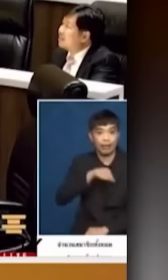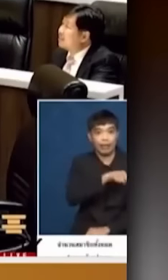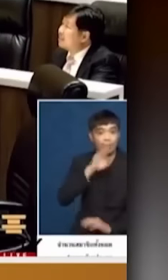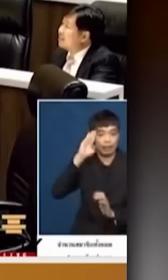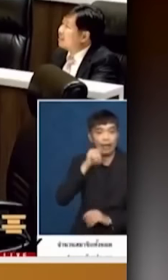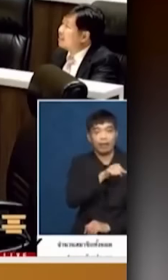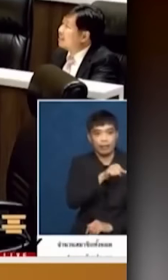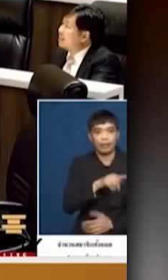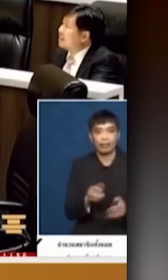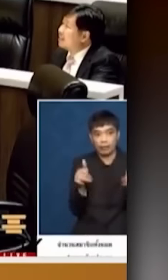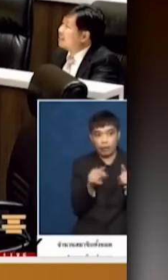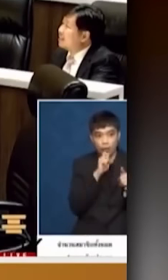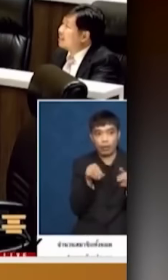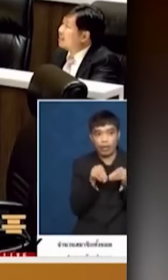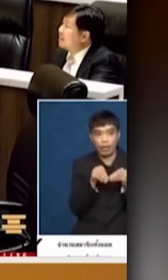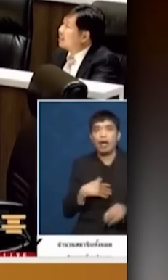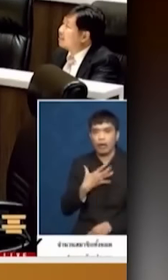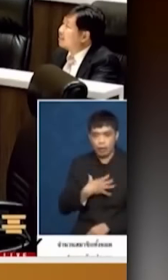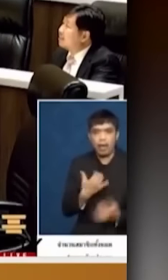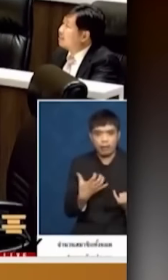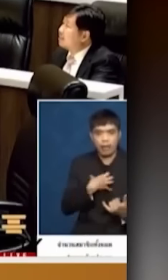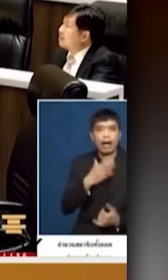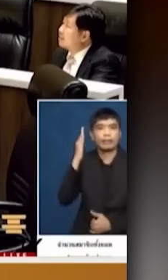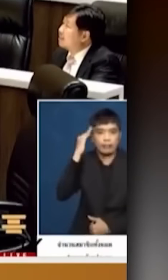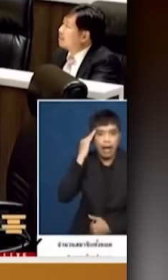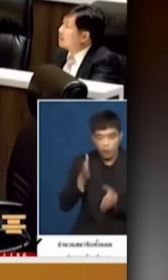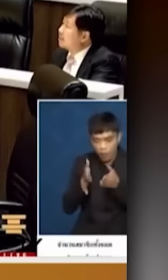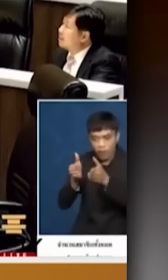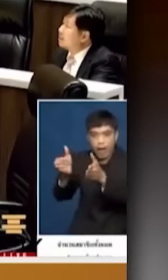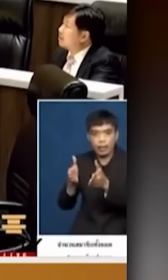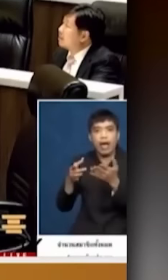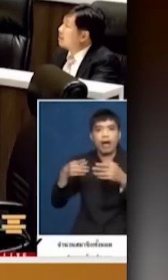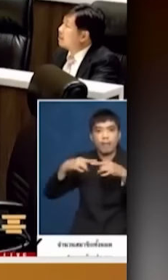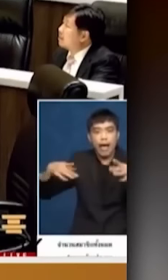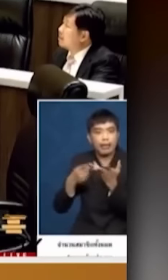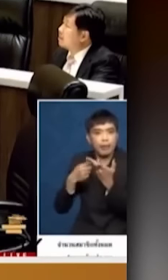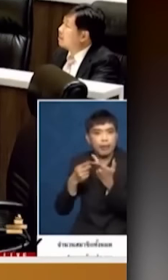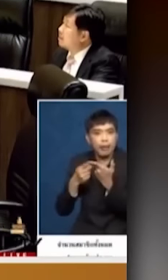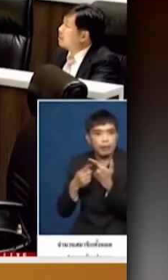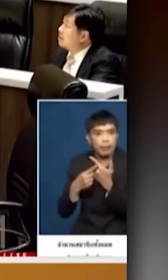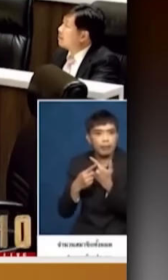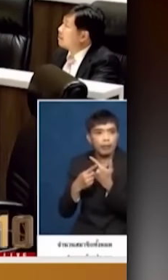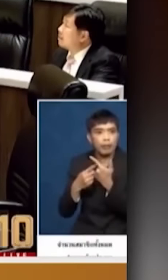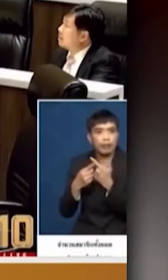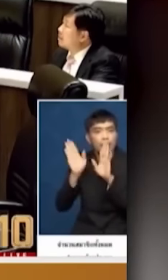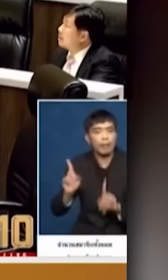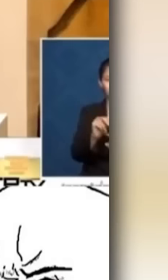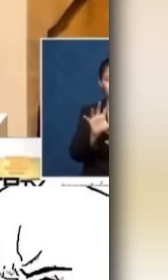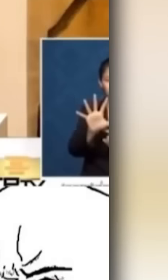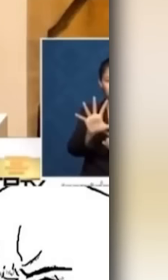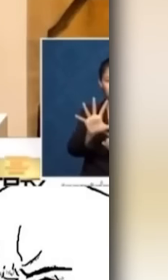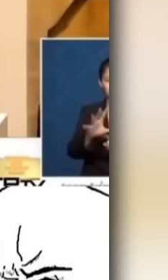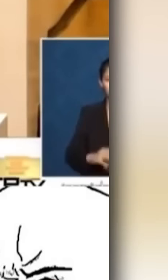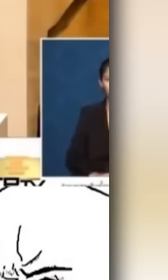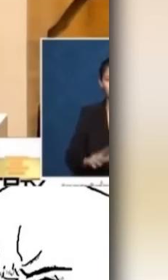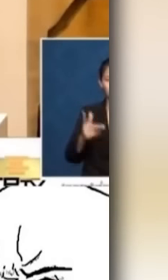ากรู้ครับวันนี้ผมอยู่ผมก็อยากรู้ว่าเพื่อนสมาชิกฝ่ายค้านเน ี่ ยจะนับองค์ประชุมยังไงผมขอเสนอให้นับองค์ประชุมโดยการขานชื่อครับขอรับรองนะครับ น